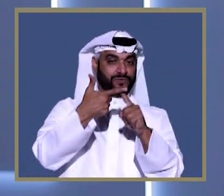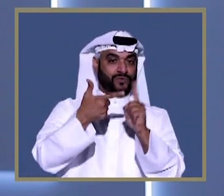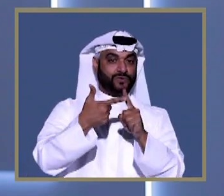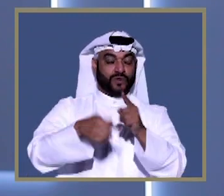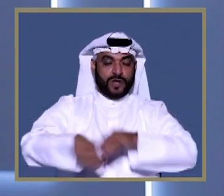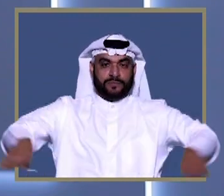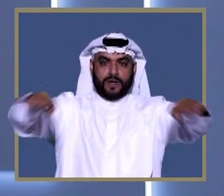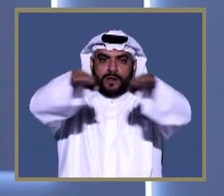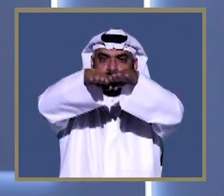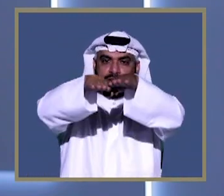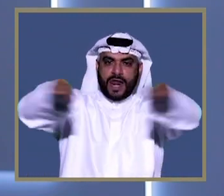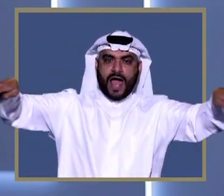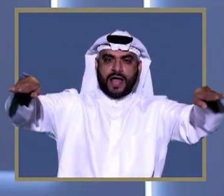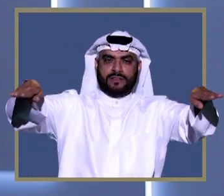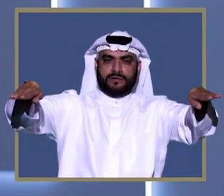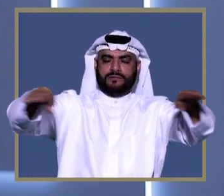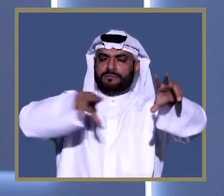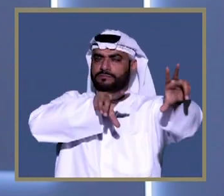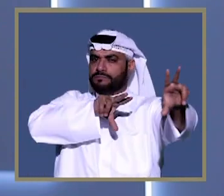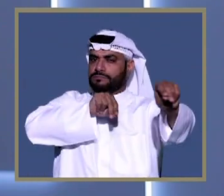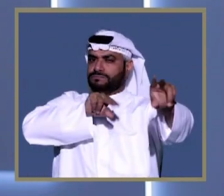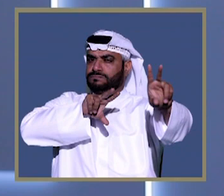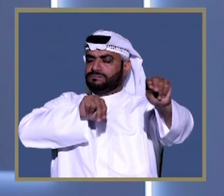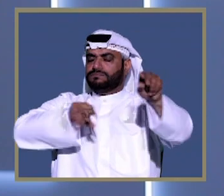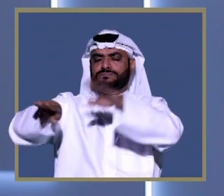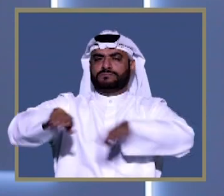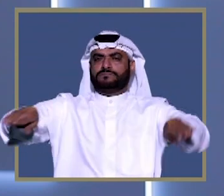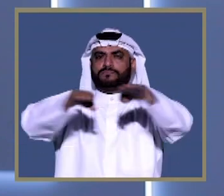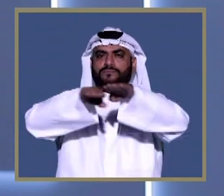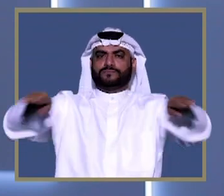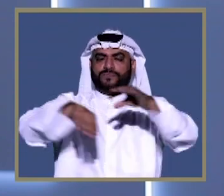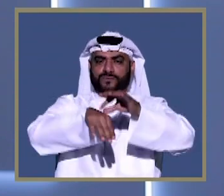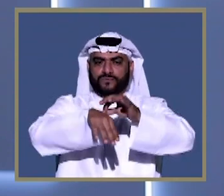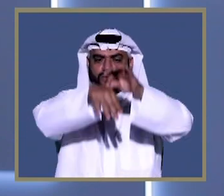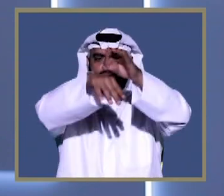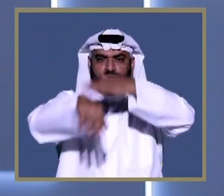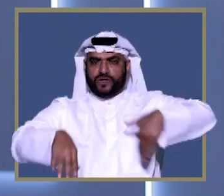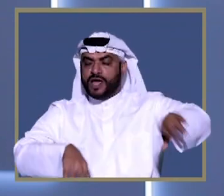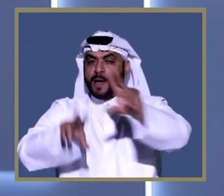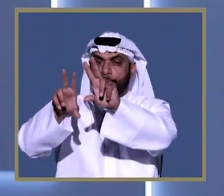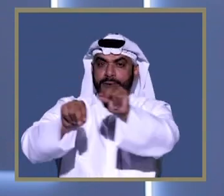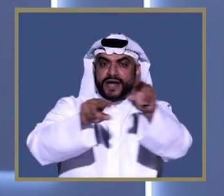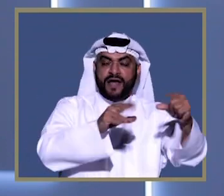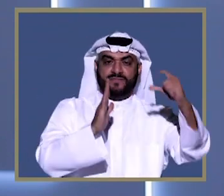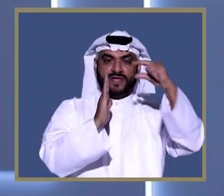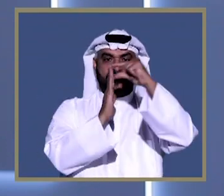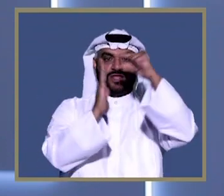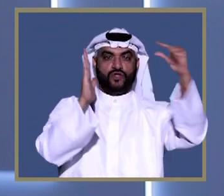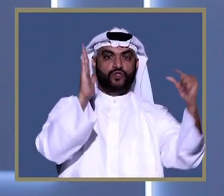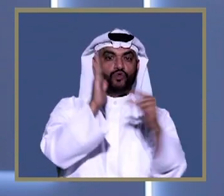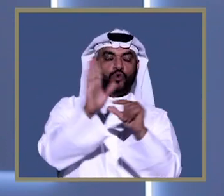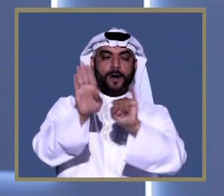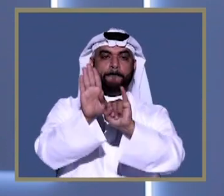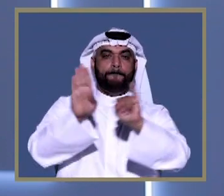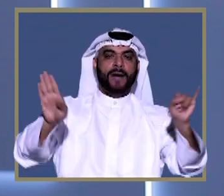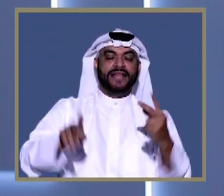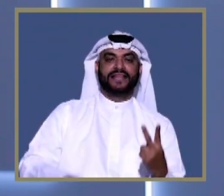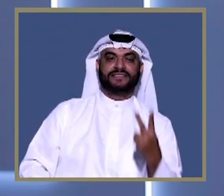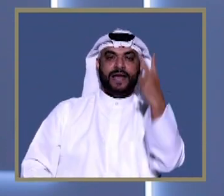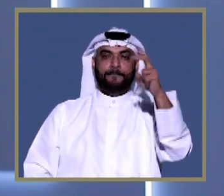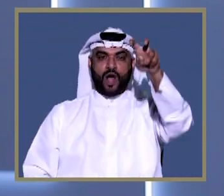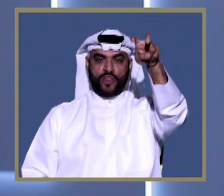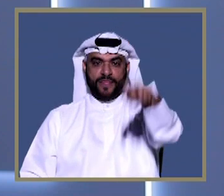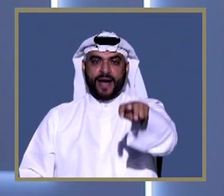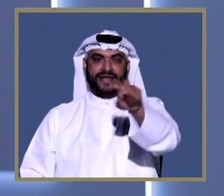ركيزة العدل والمساواة وتكافؤ الفرص كما هو معمول فيه في الدستور مادة